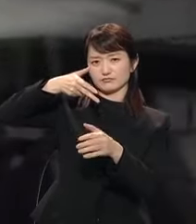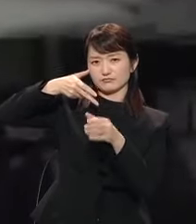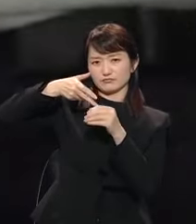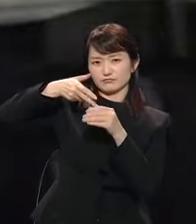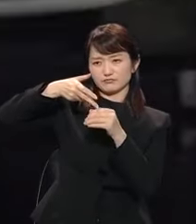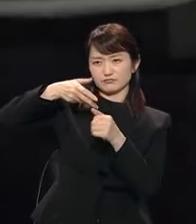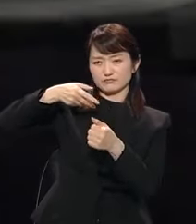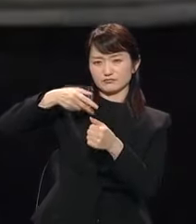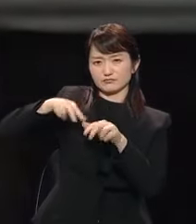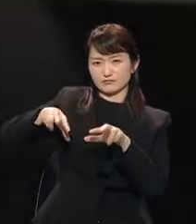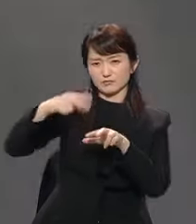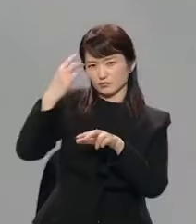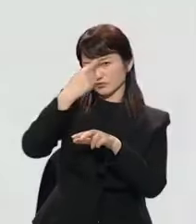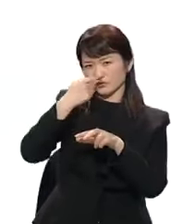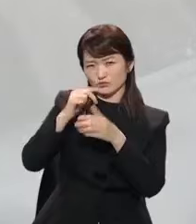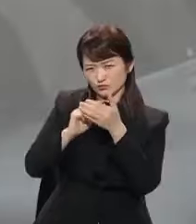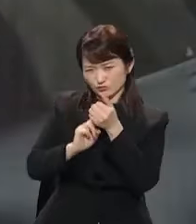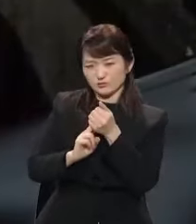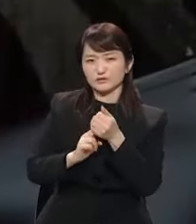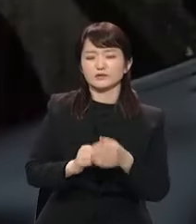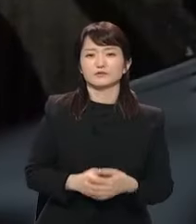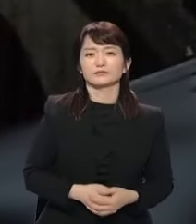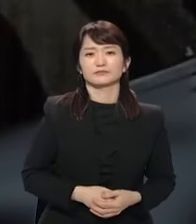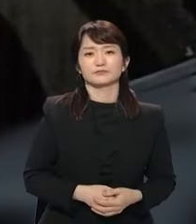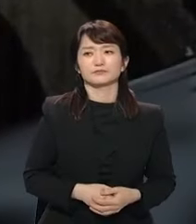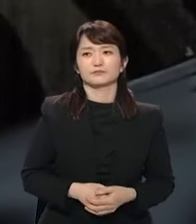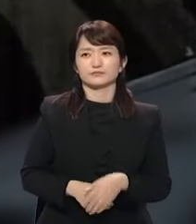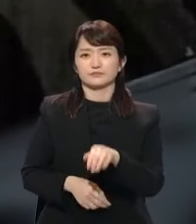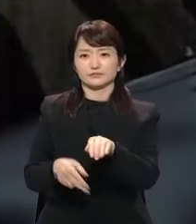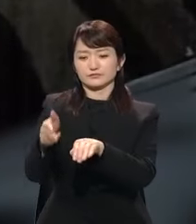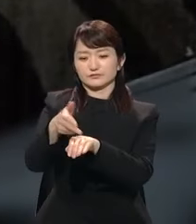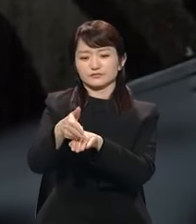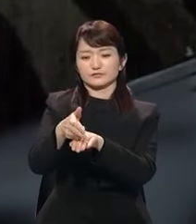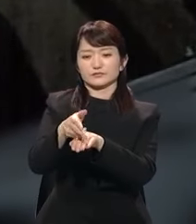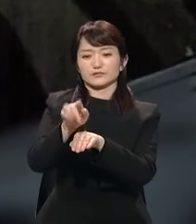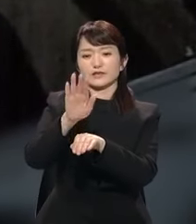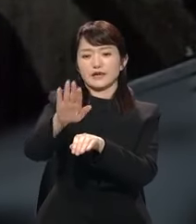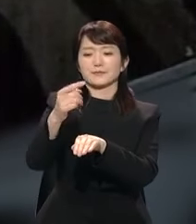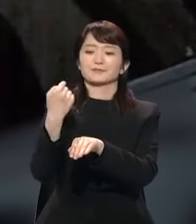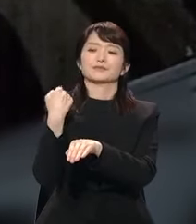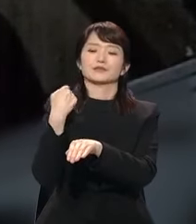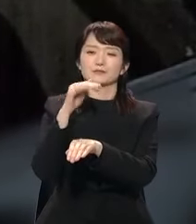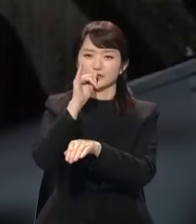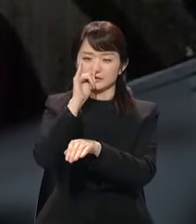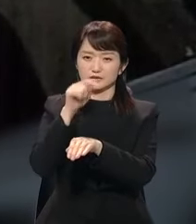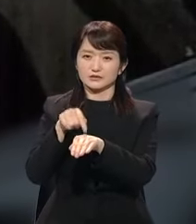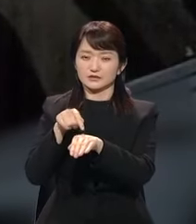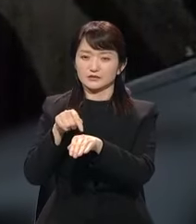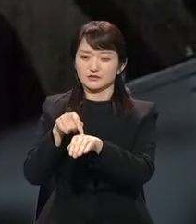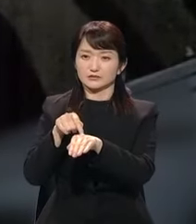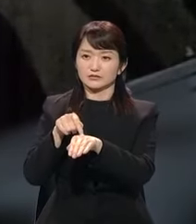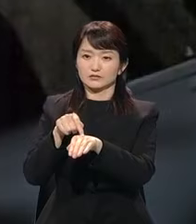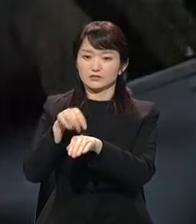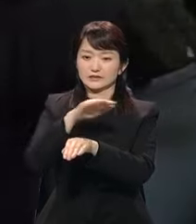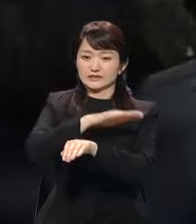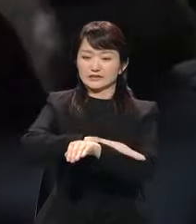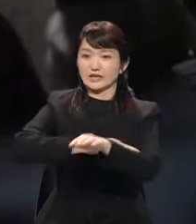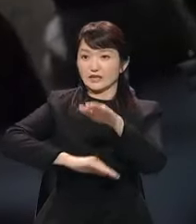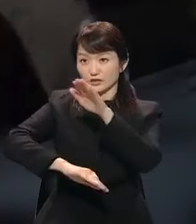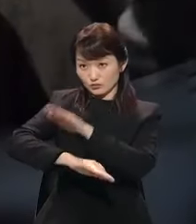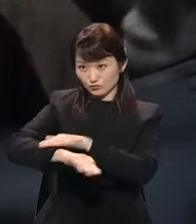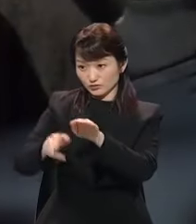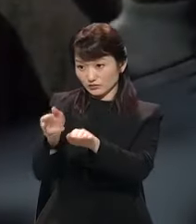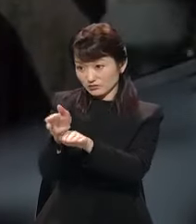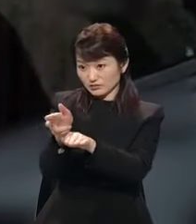저희가 불러는 했지만 말이죠. 자, 박 변호사님. 예. 블랙박스가 보통 차량 앞뒤로만 있는데 제보자 차에는 좌우에도